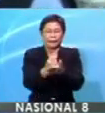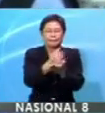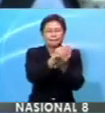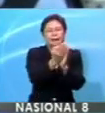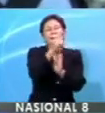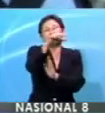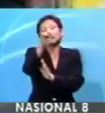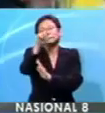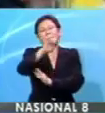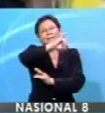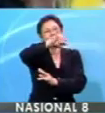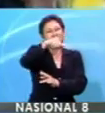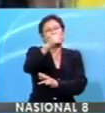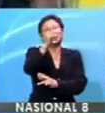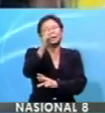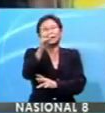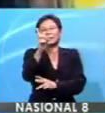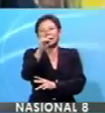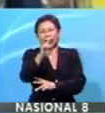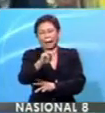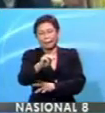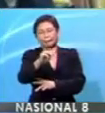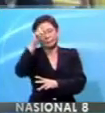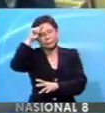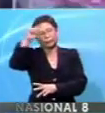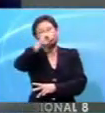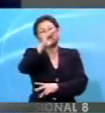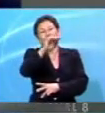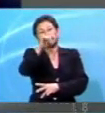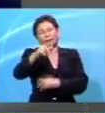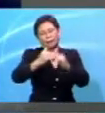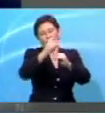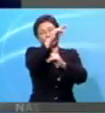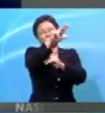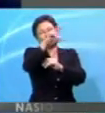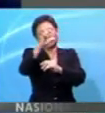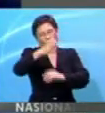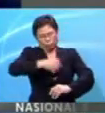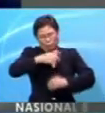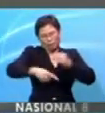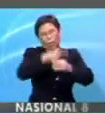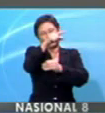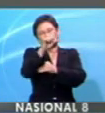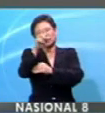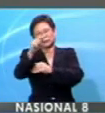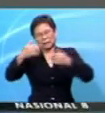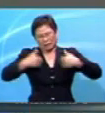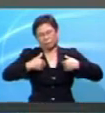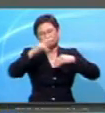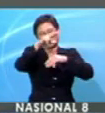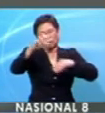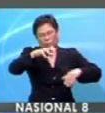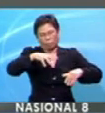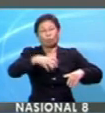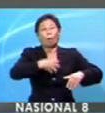GST jkdm Terengganu Ismail Han lebih 300 aduan berkaitan Cukai barang dan perkhidmatan GST